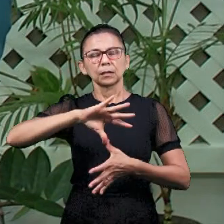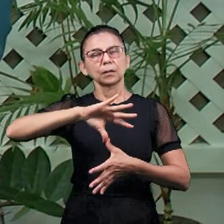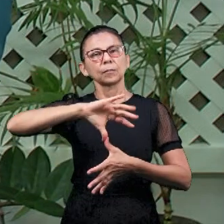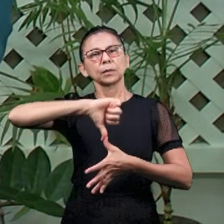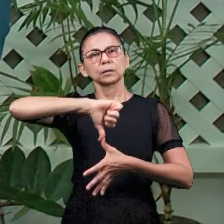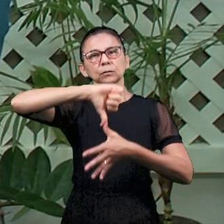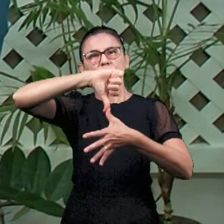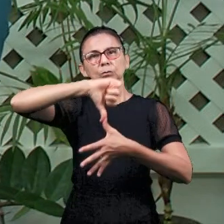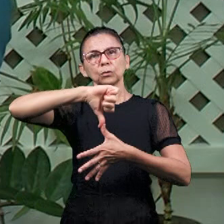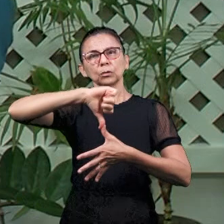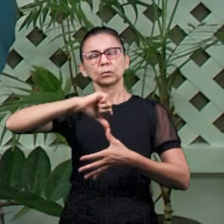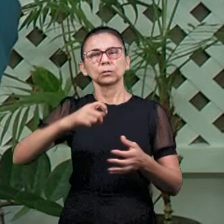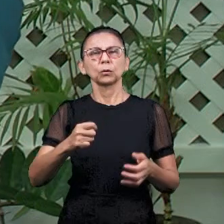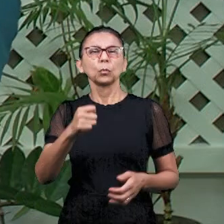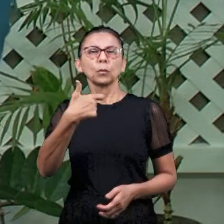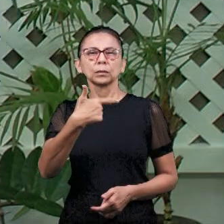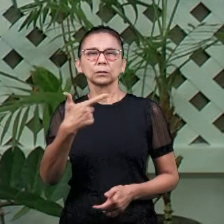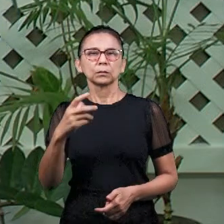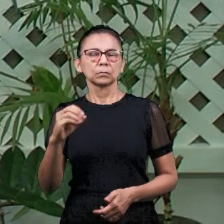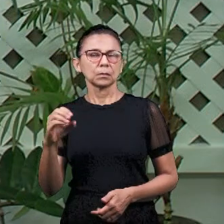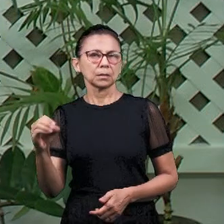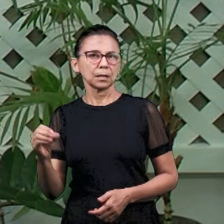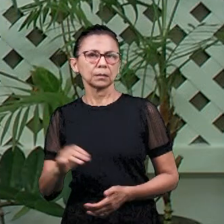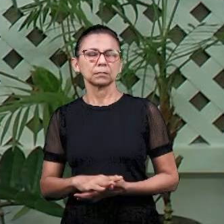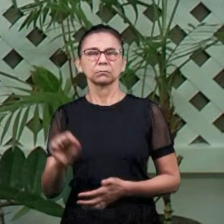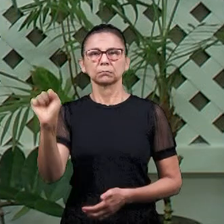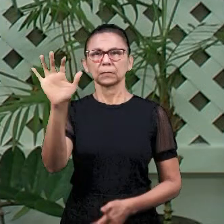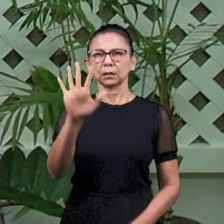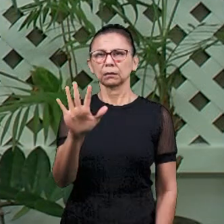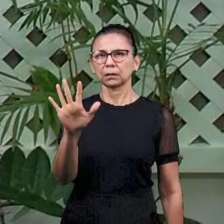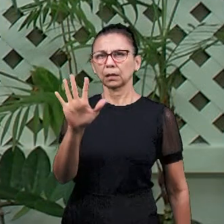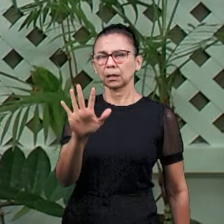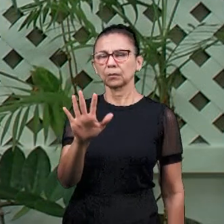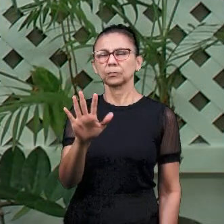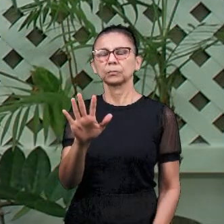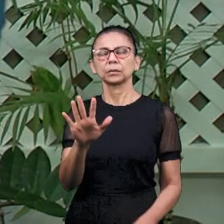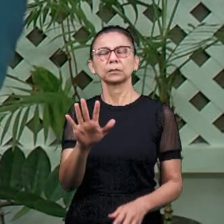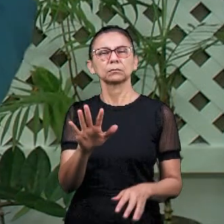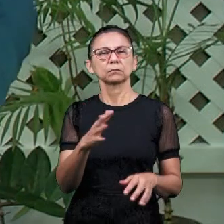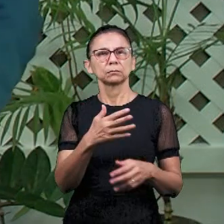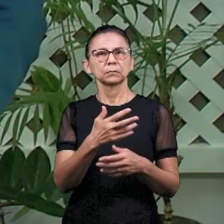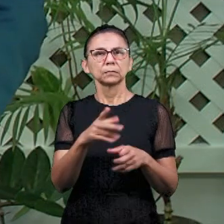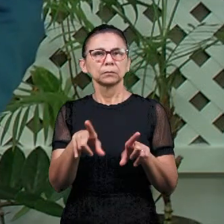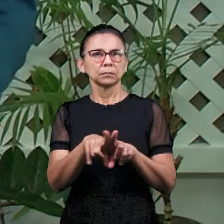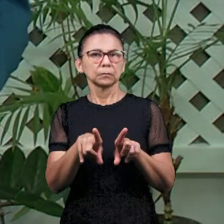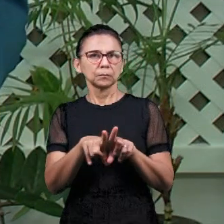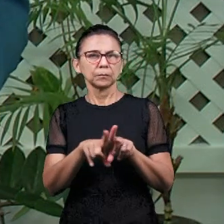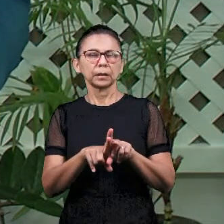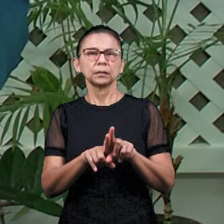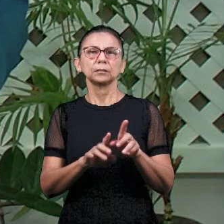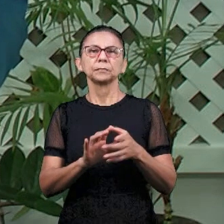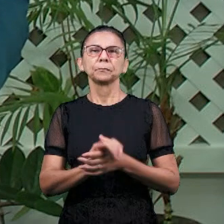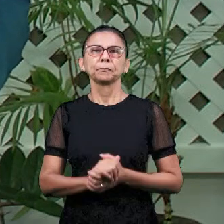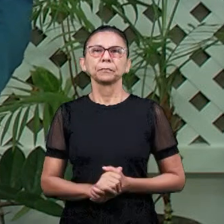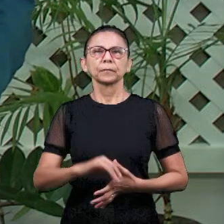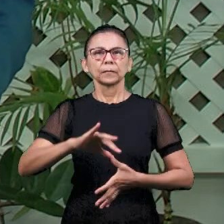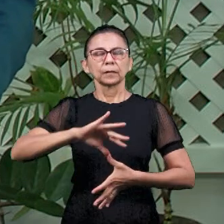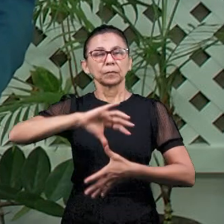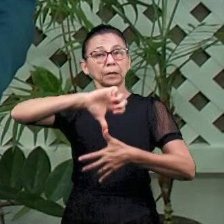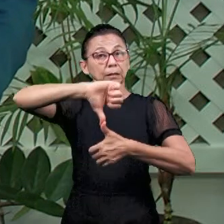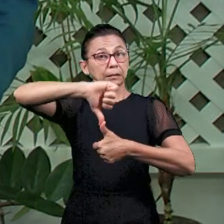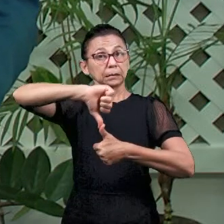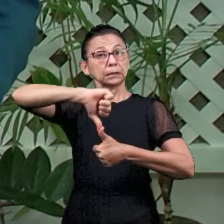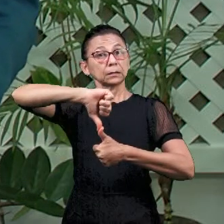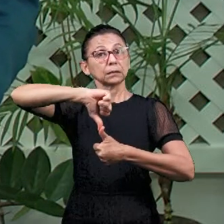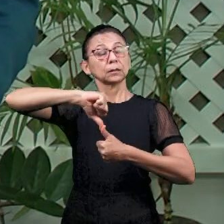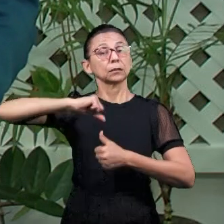plus d'une centaine. Europe occidentale, orientale, l'Amérique centrale. Intéressant. L'Amérique centrale, c'est un